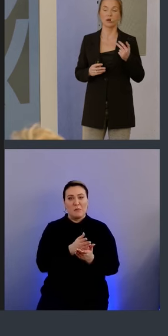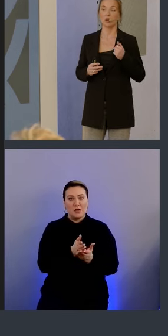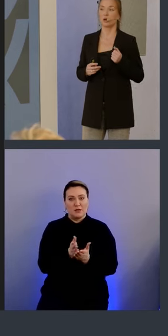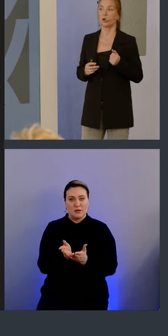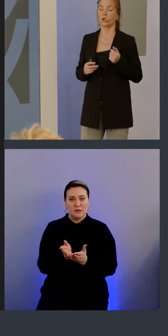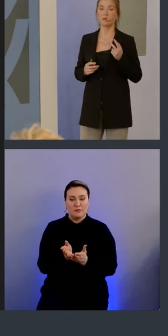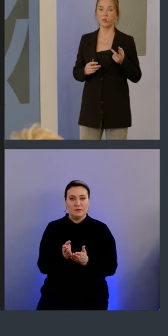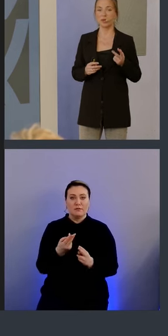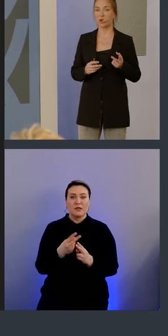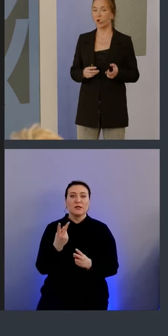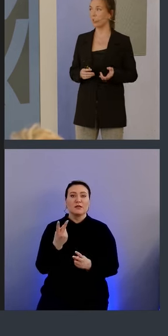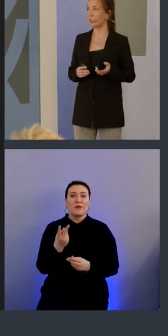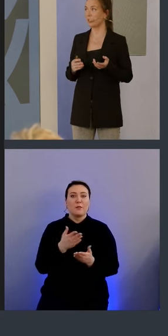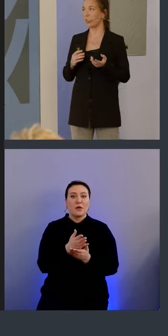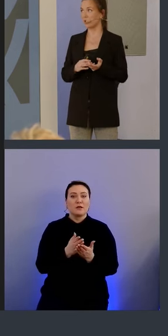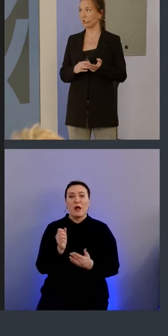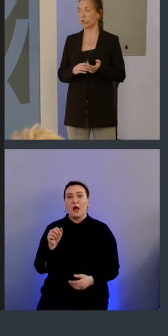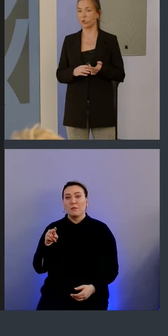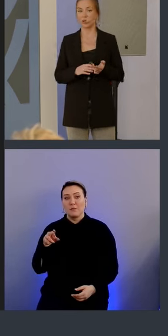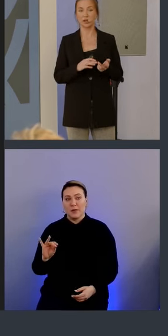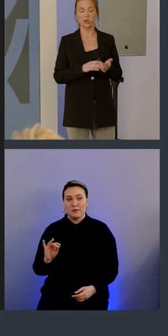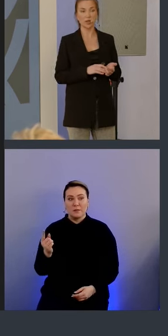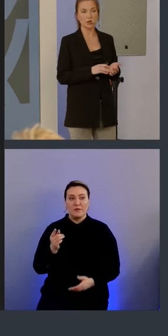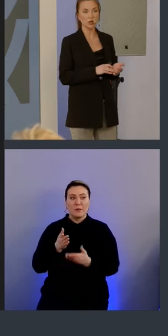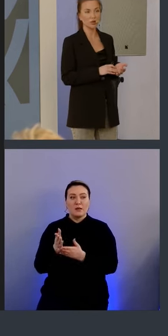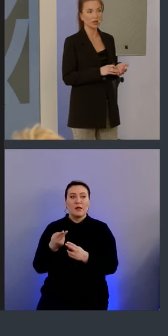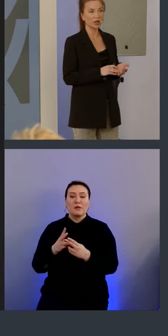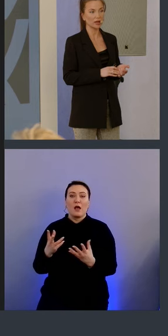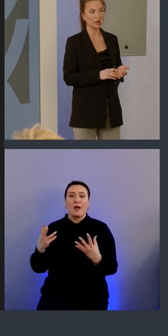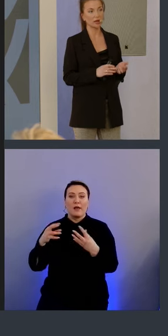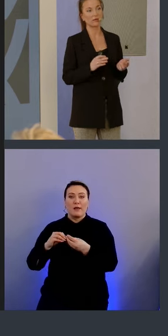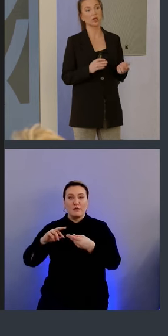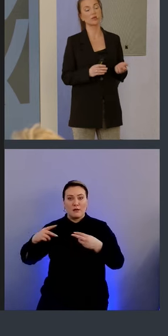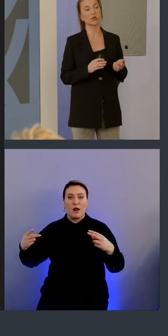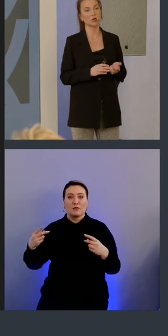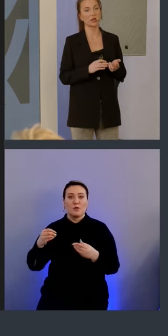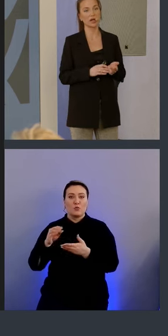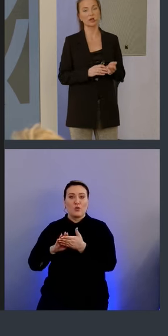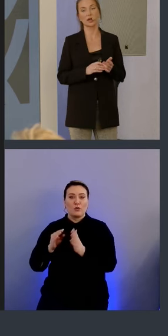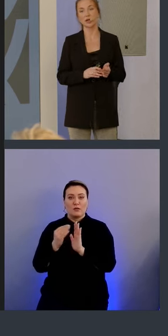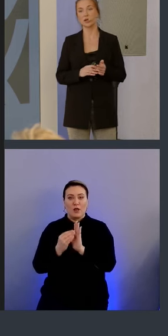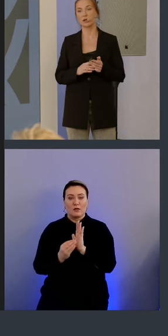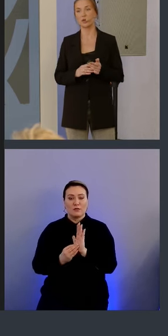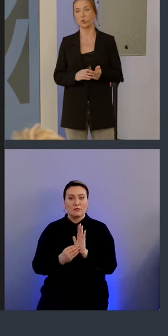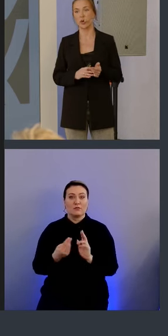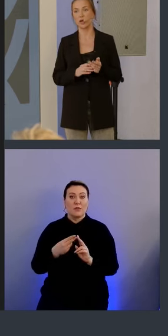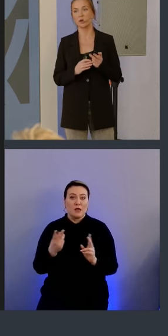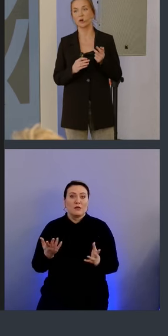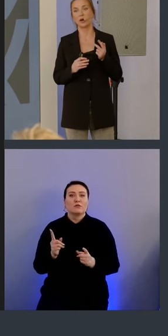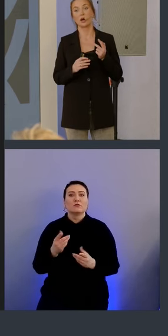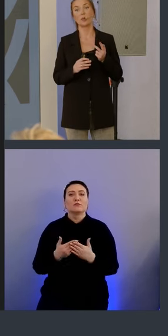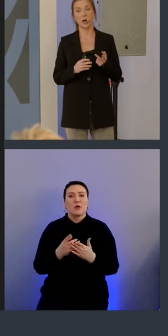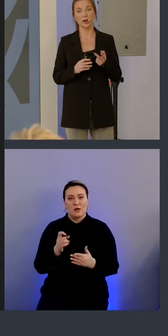метода. Это два метода API. Первый метод — это генерация учетных данных. В качестве учетных данных как раз-таки